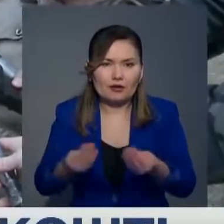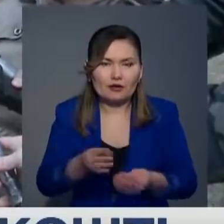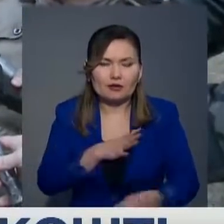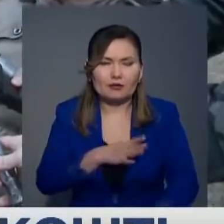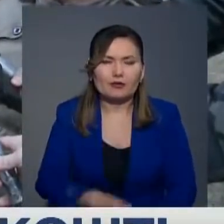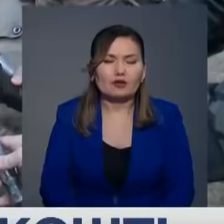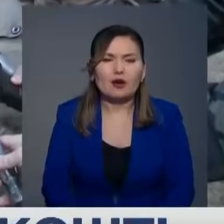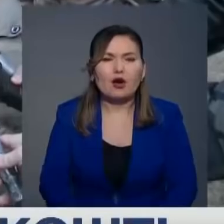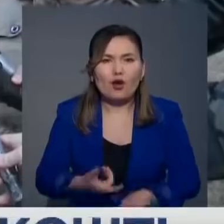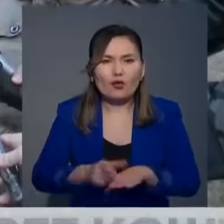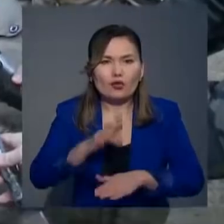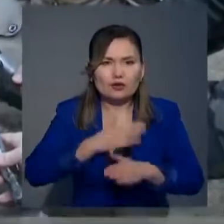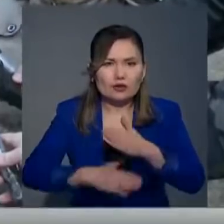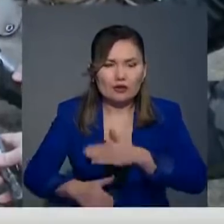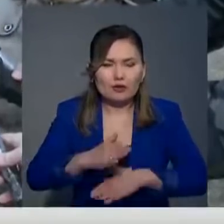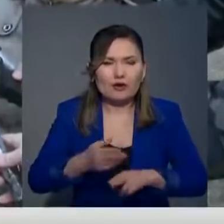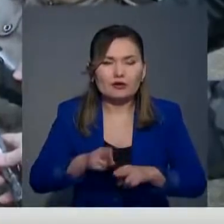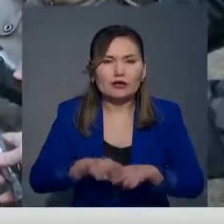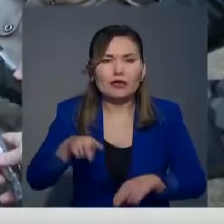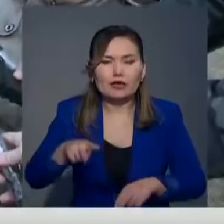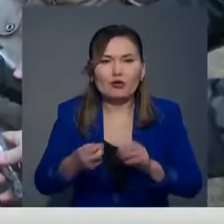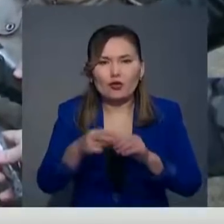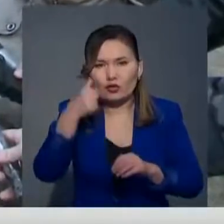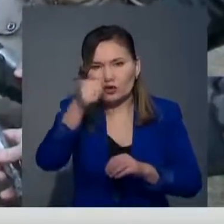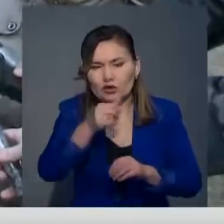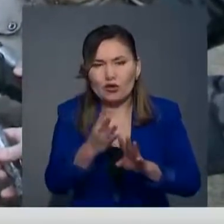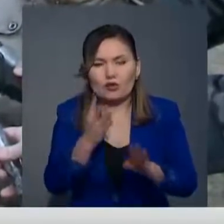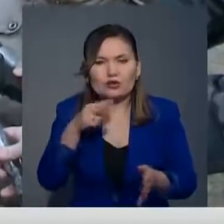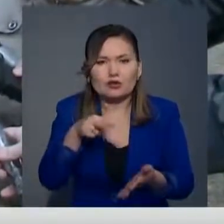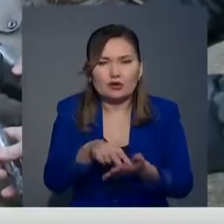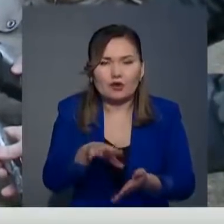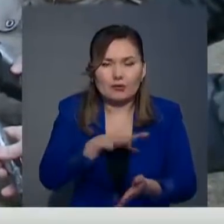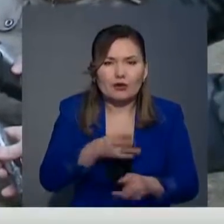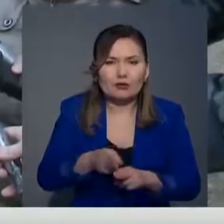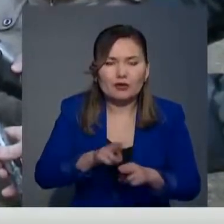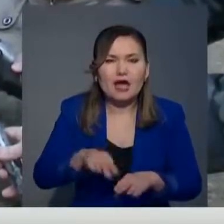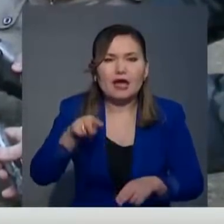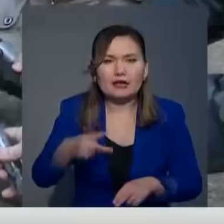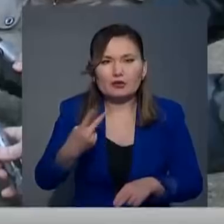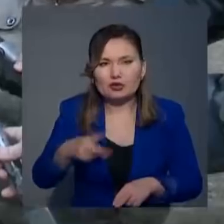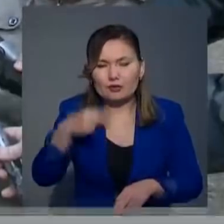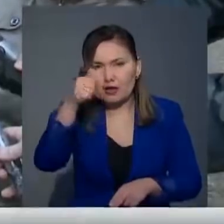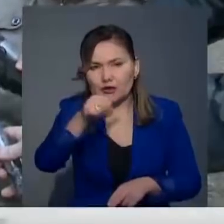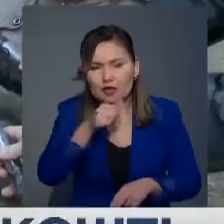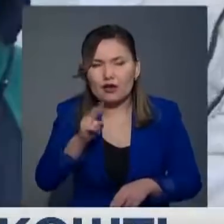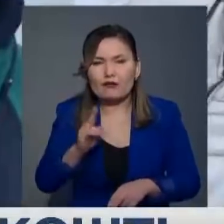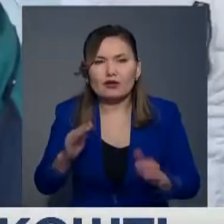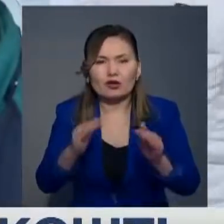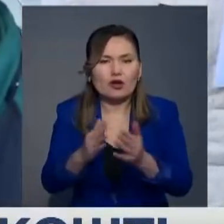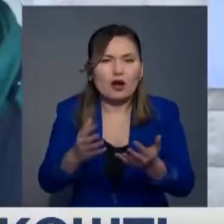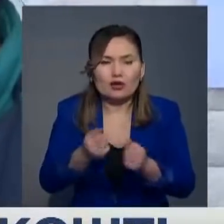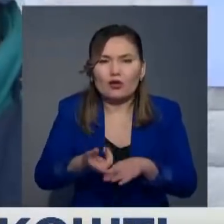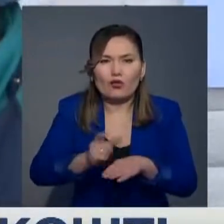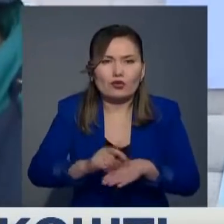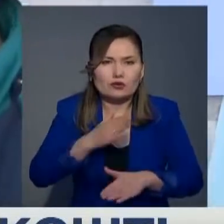Ширетке өзім 13-те тұрдым, 2013-те. Бұл енді Алла бұйыртып осы 2020-да осыға жетіп атыр қолымыз.